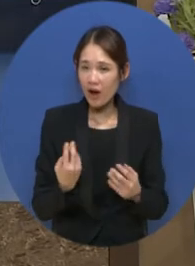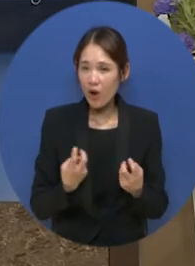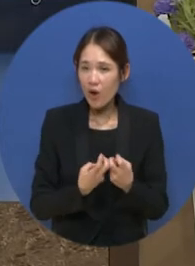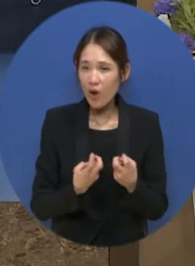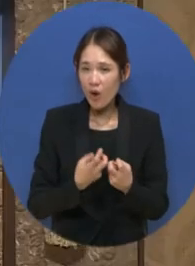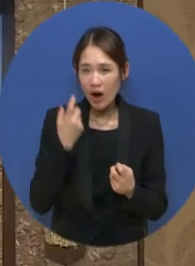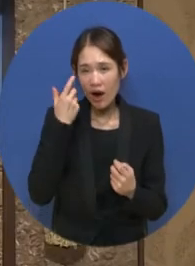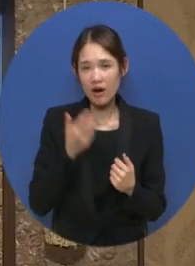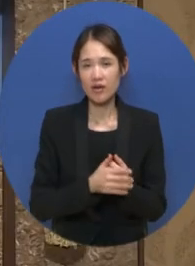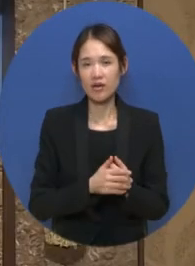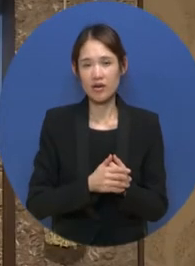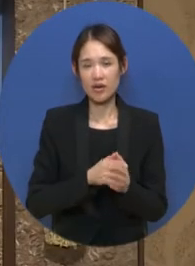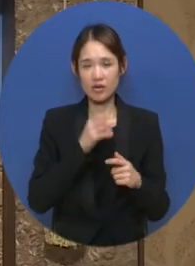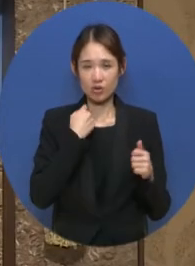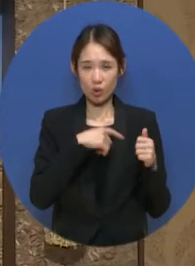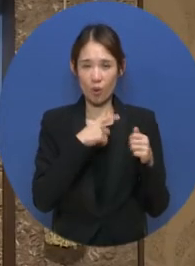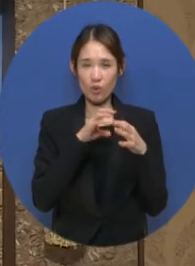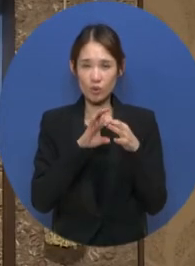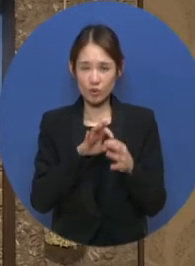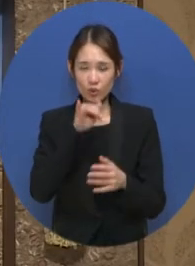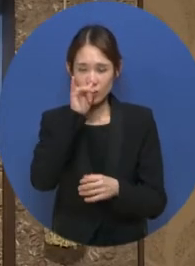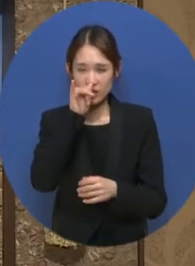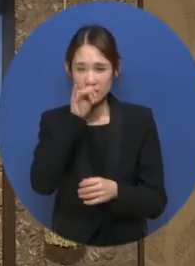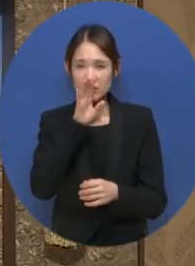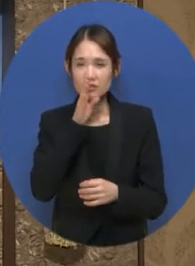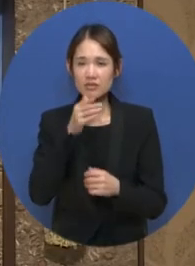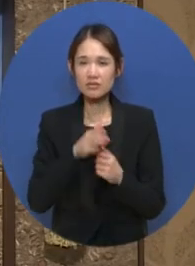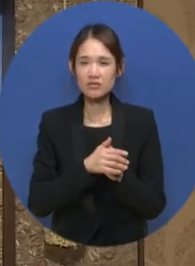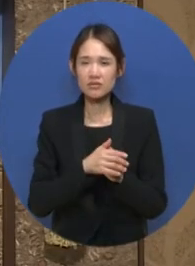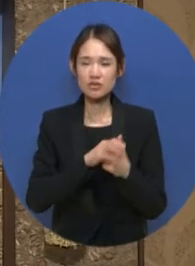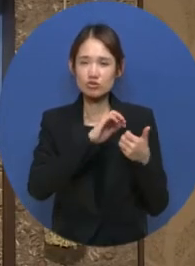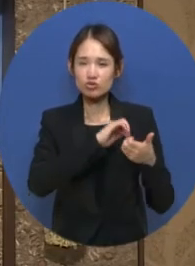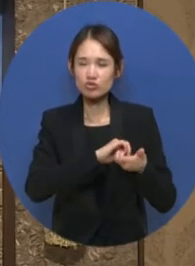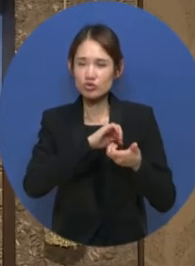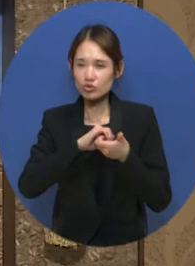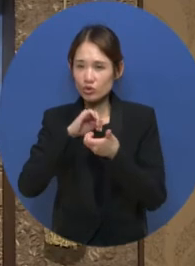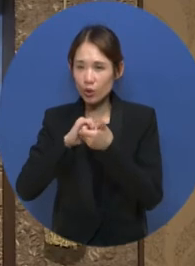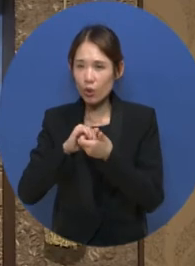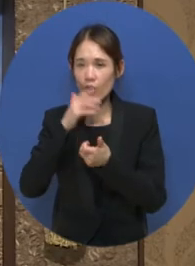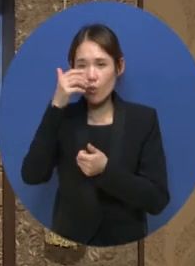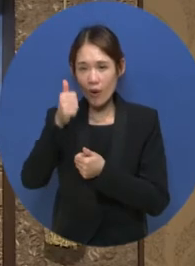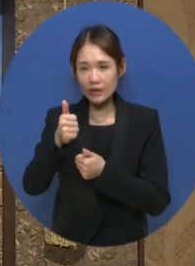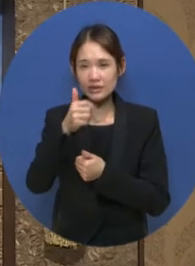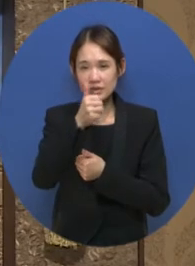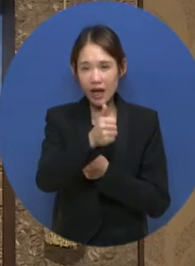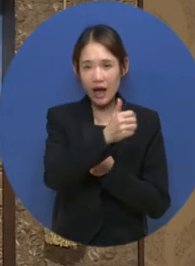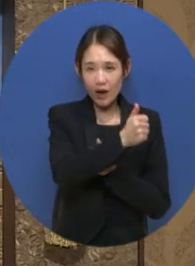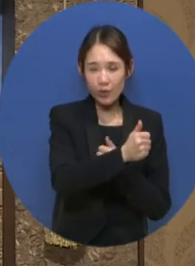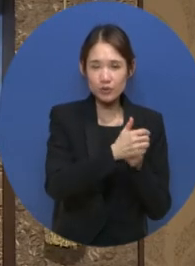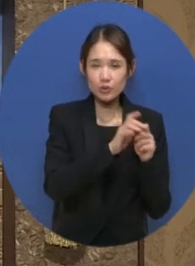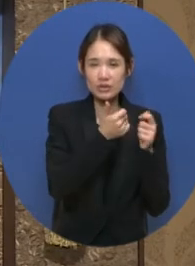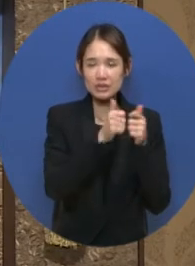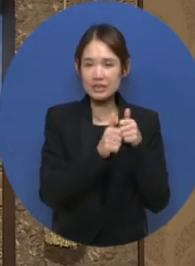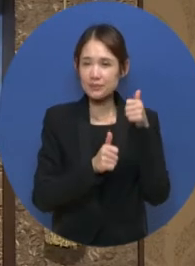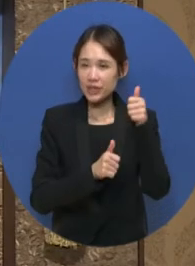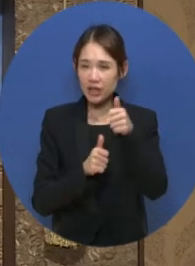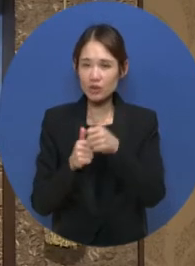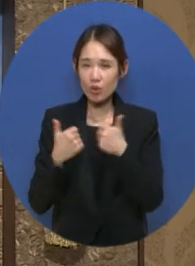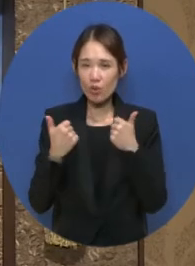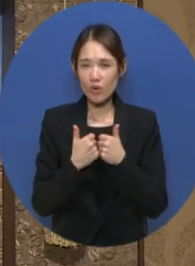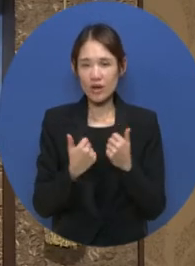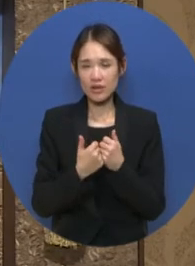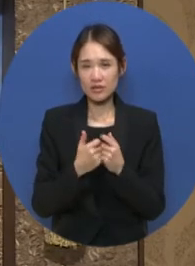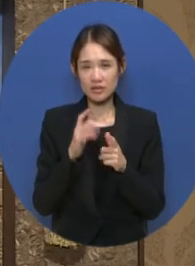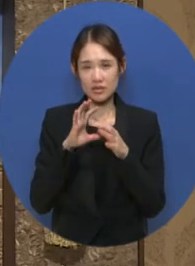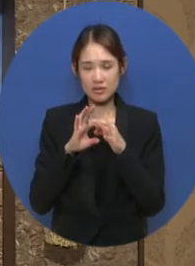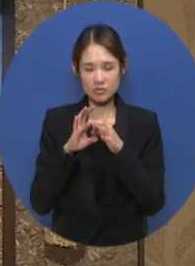뭐 교육을 통해서 하기도 있지만 내실을 좀 주기적으로 예 안장 비리나 또 순장 든 의 회의를 조금